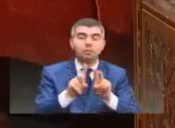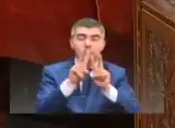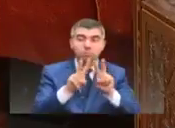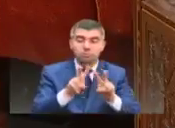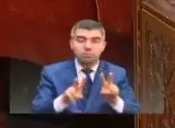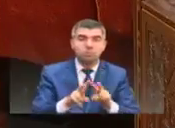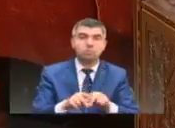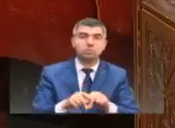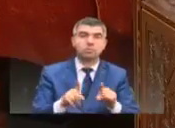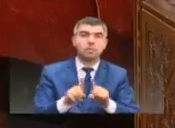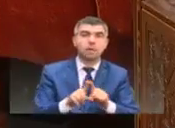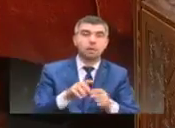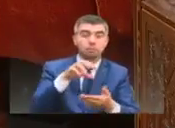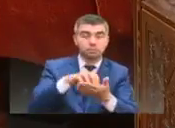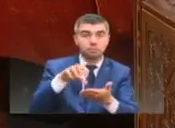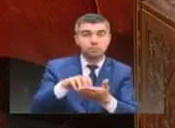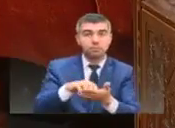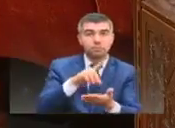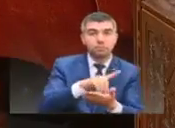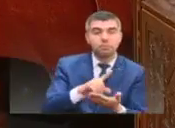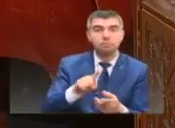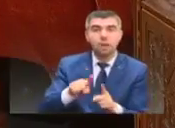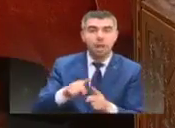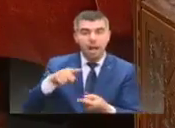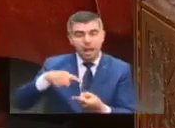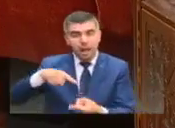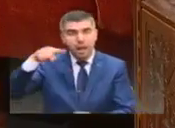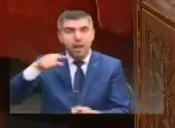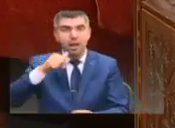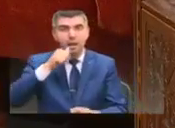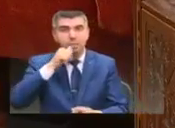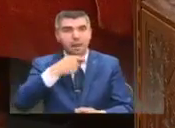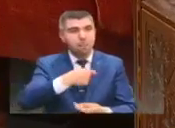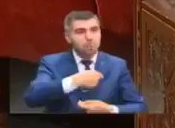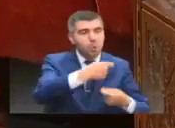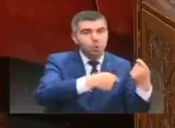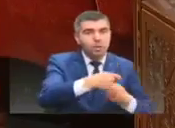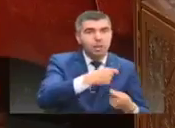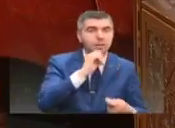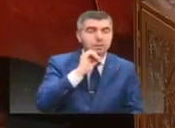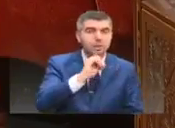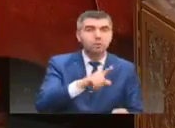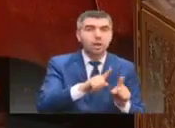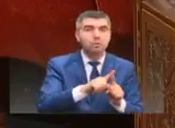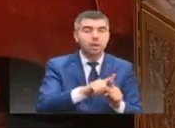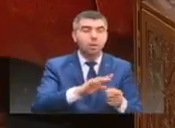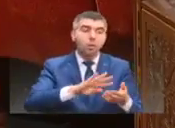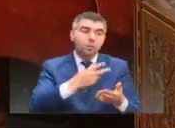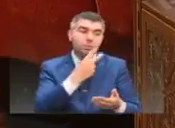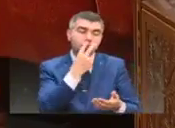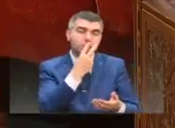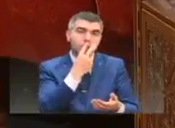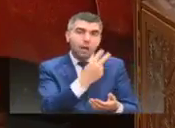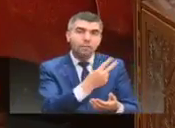الآبار أو نقاط المياه اللي كتكون خاصة، وهذا كيخضع يعني لمواصفات الجودة اللي منصوص